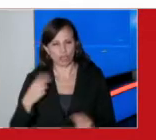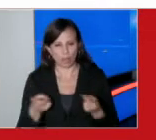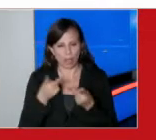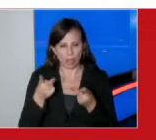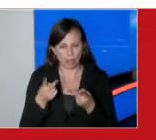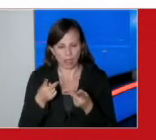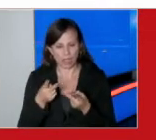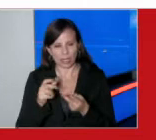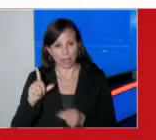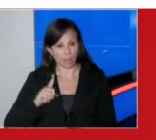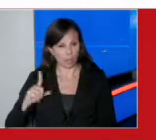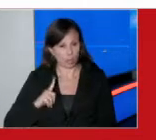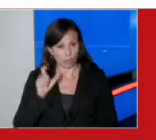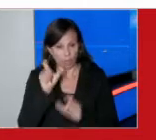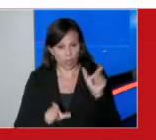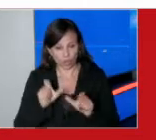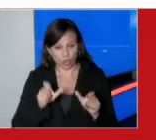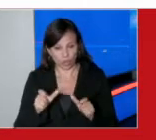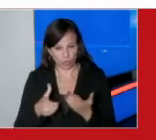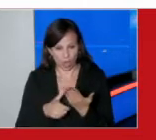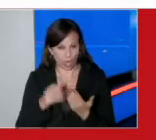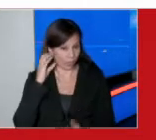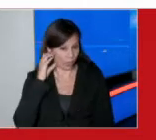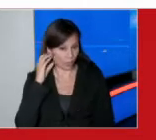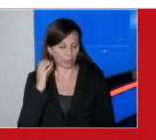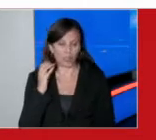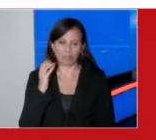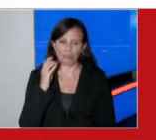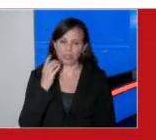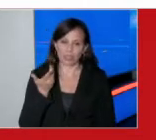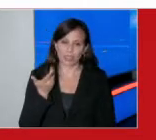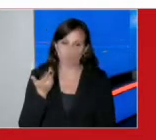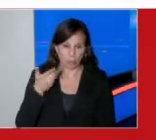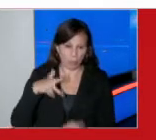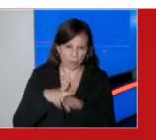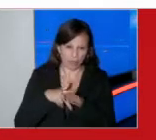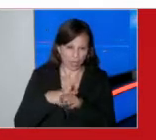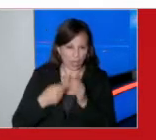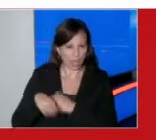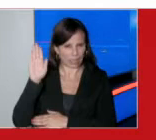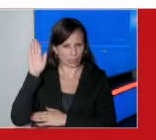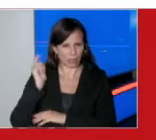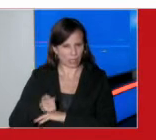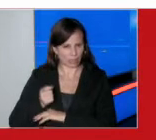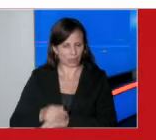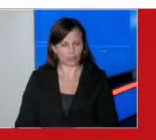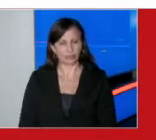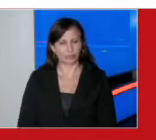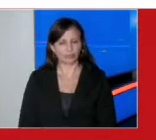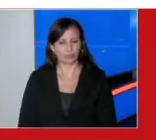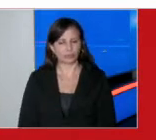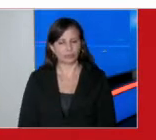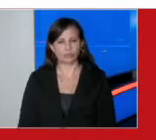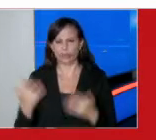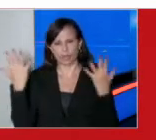מעיד בעיקר על התנגדות עקרונית, כי זה לא אמור להפריע להצבעה בכנסת או שכן. כן, זו לא הייתה